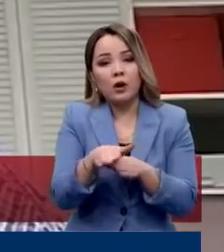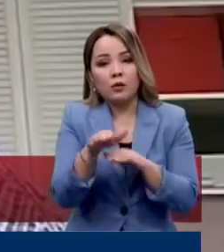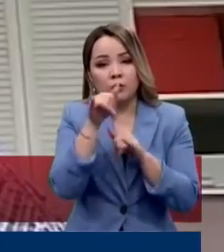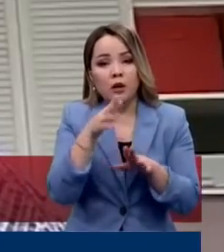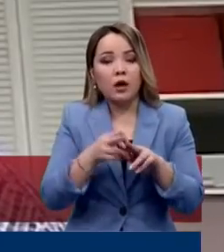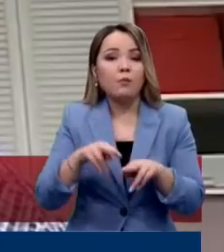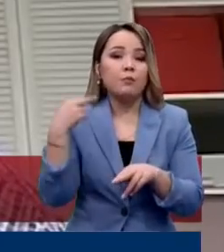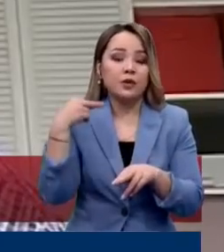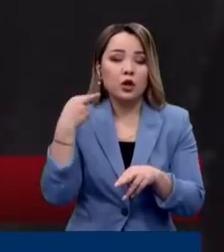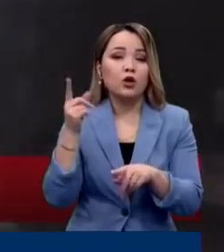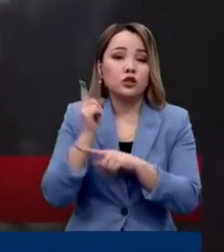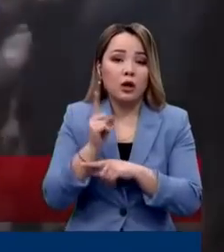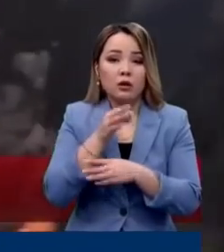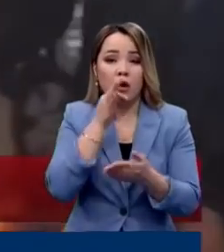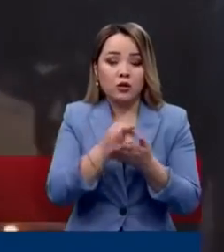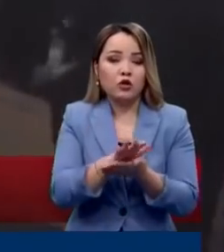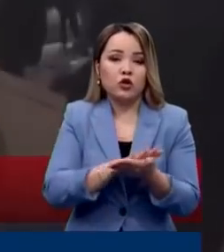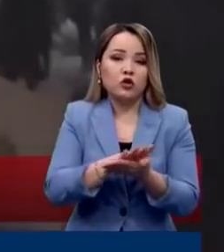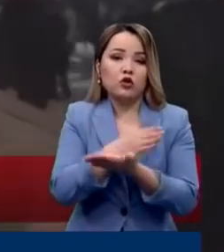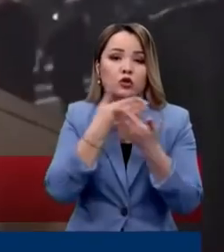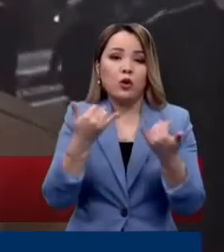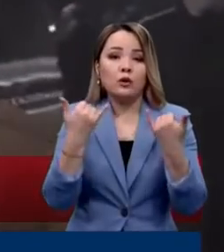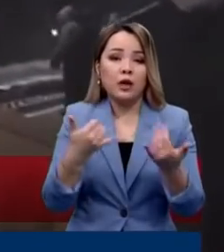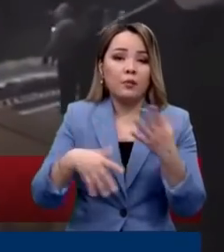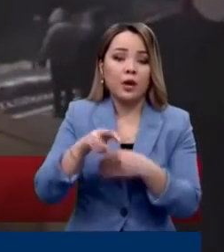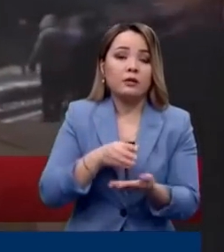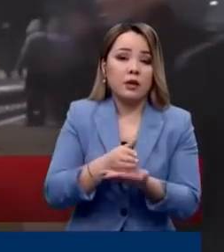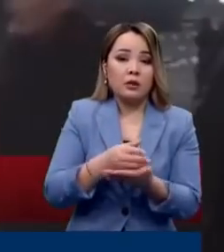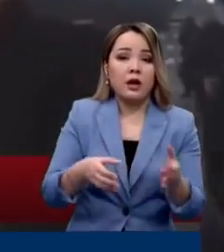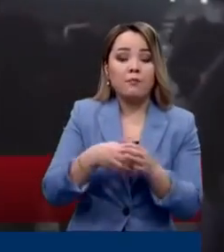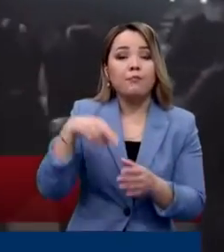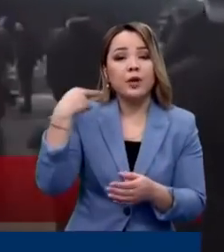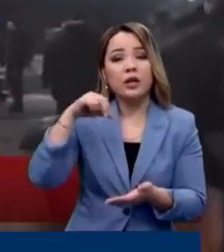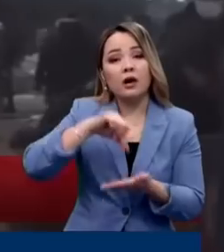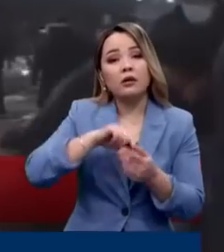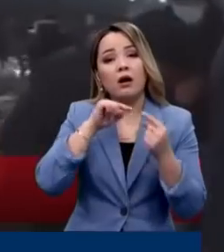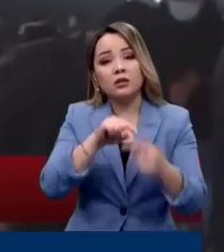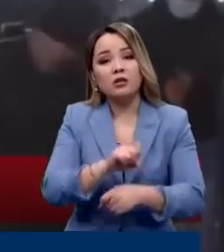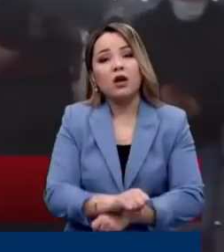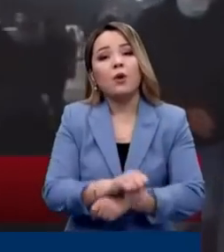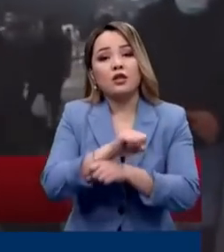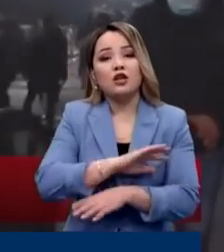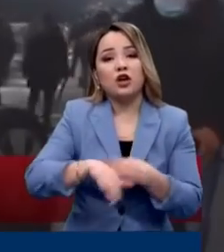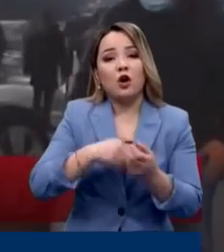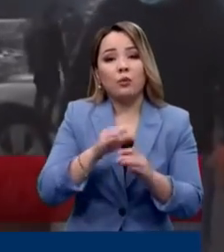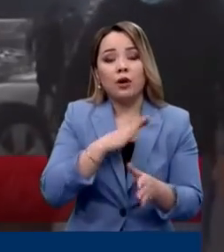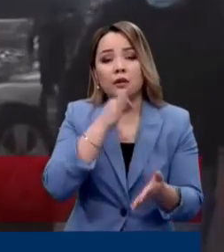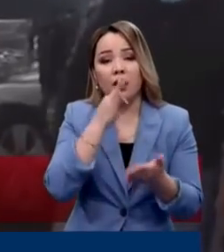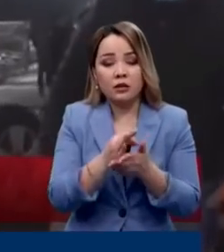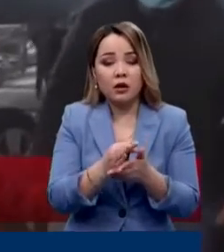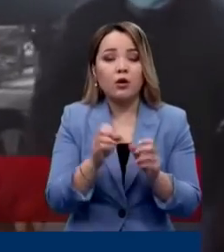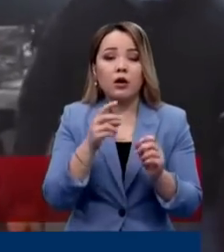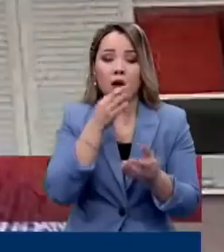президент күткендей жұмыс жасаған жоқ. Саясаттанушы Дос Көшім мұның президентке қарсы саботаж болуы мүмкін екенінде